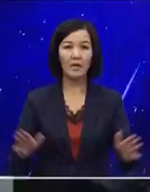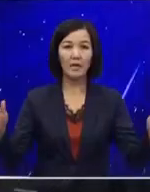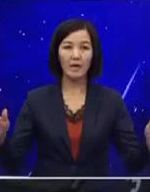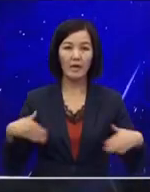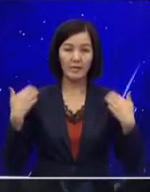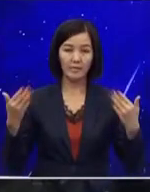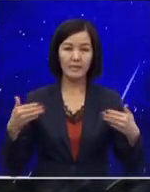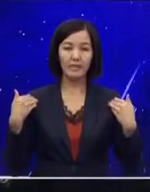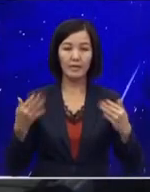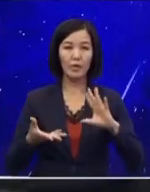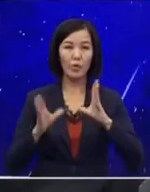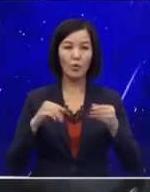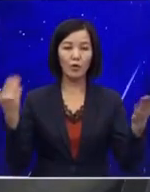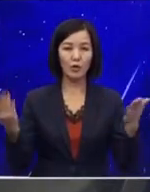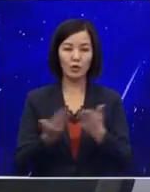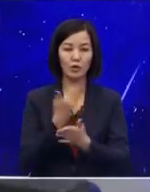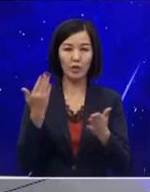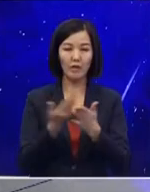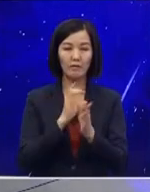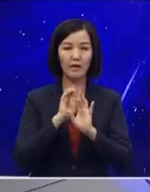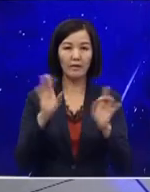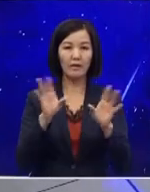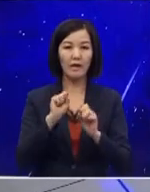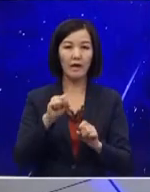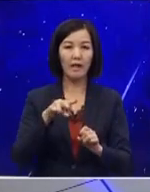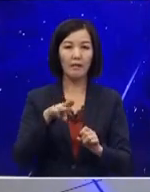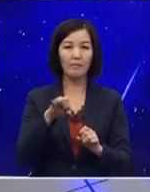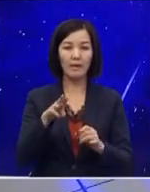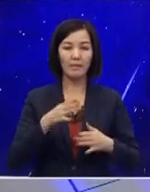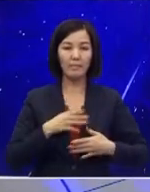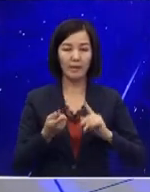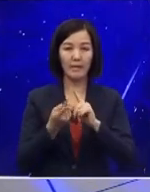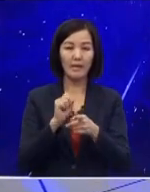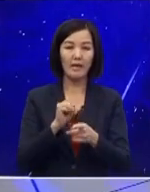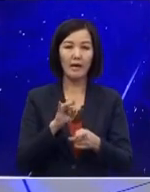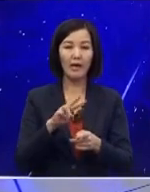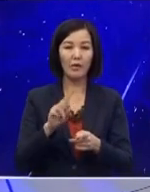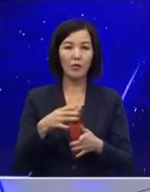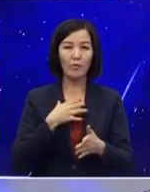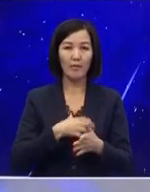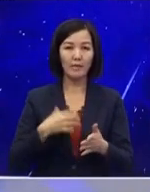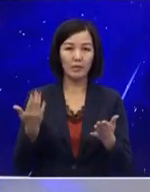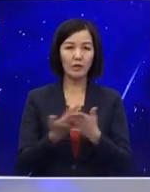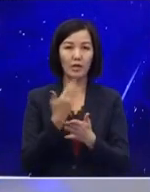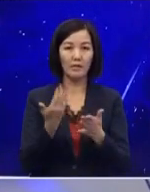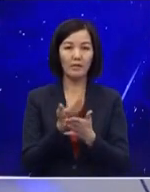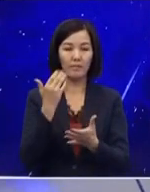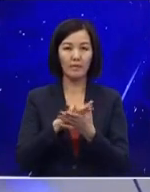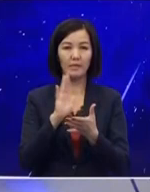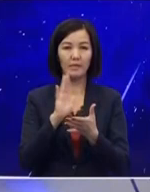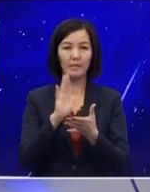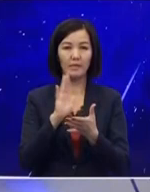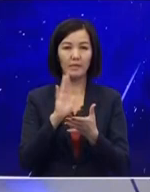Ассаламу алейкум, қадірменді көрермен, тікелей эфирде қорытынды жаңалықтары студияда Алмат Хамид, сурдодармада Айгүл Жұмашқызы. Бүгін